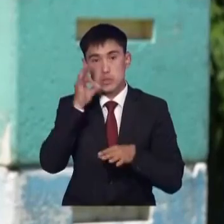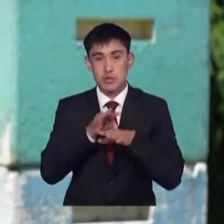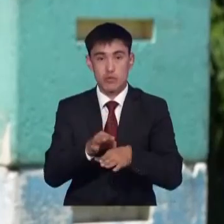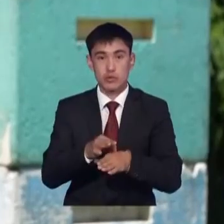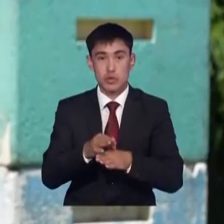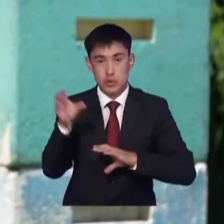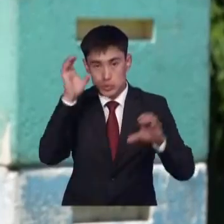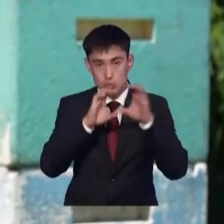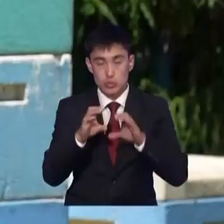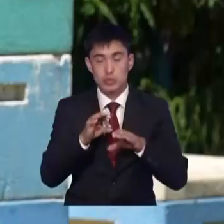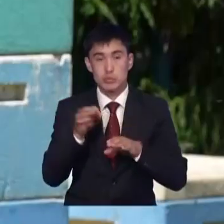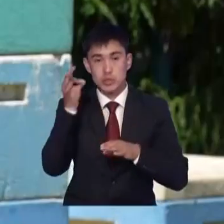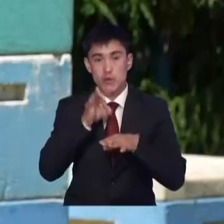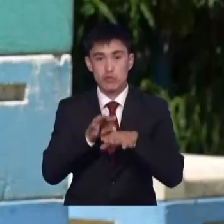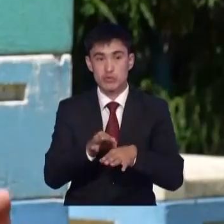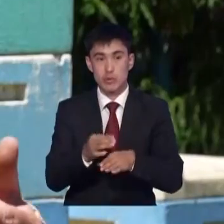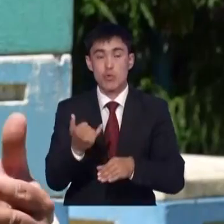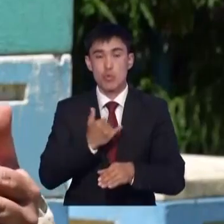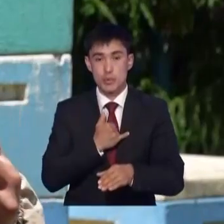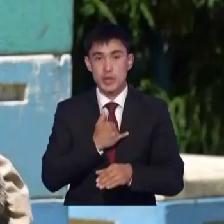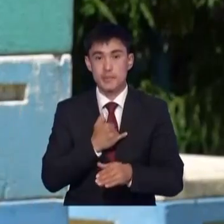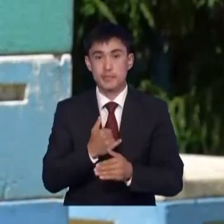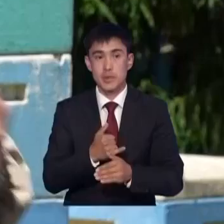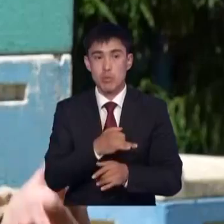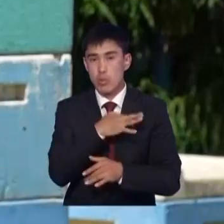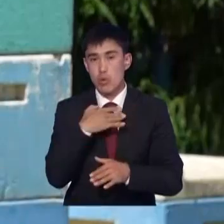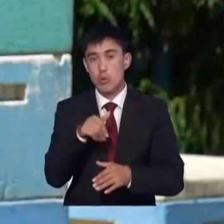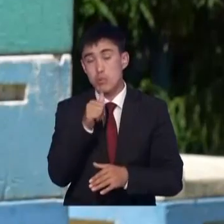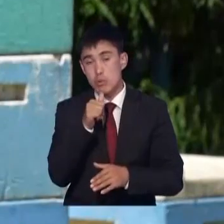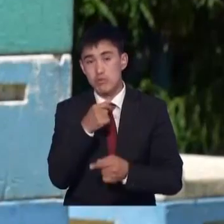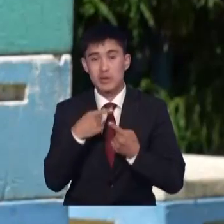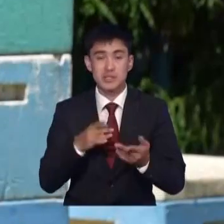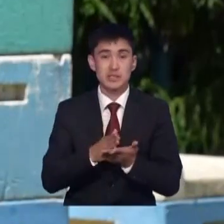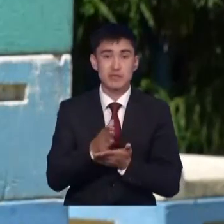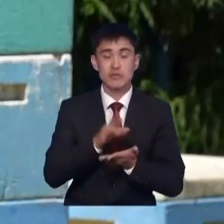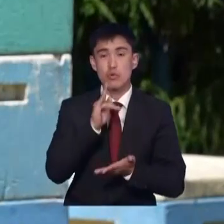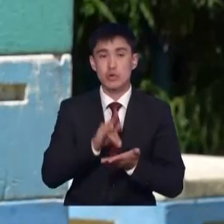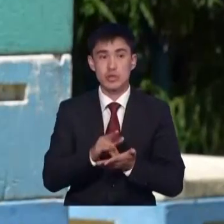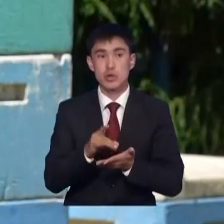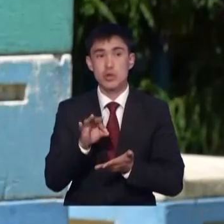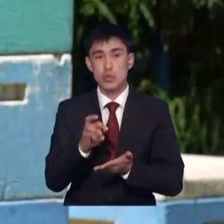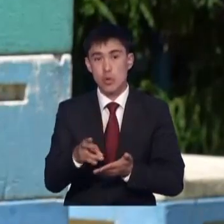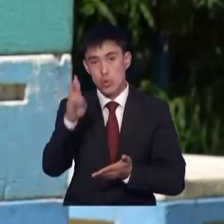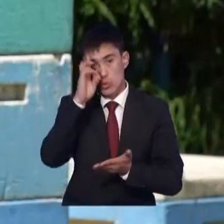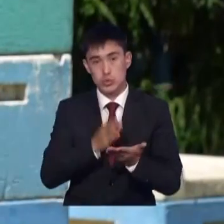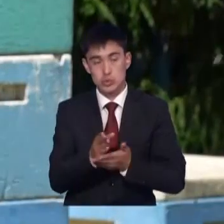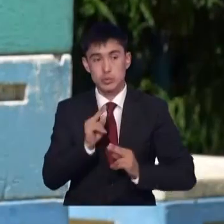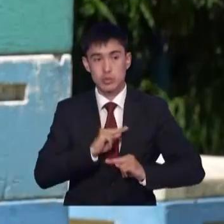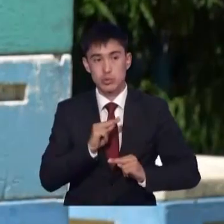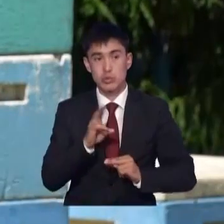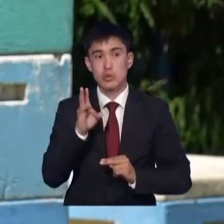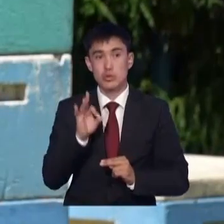институт пчеловодства не знаю я вот много пробовал себя в разных отраслях в городе даже на госслужбе